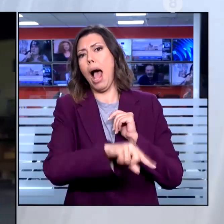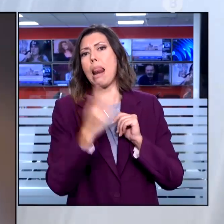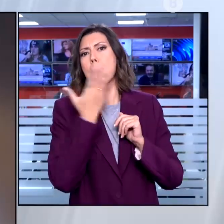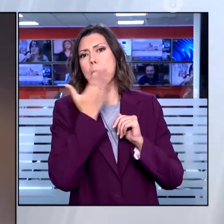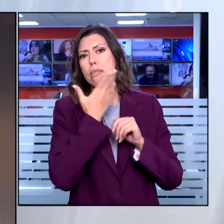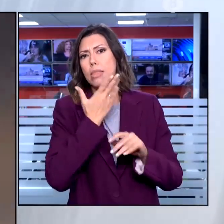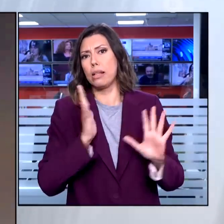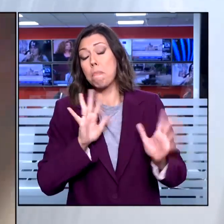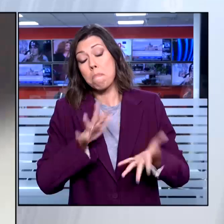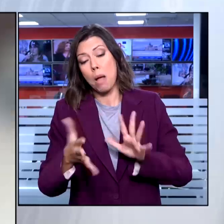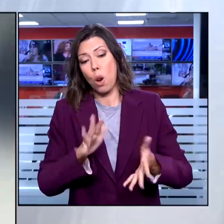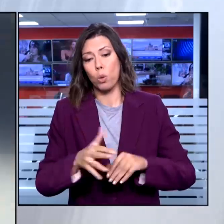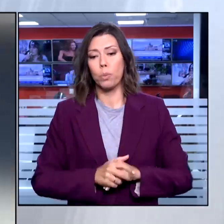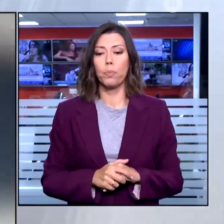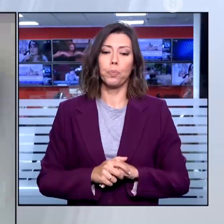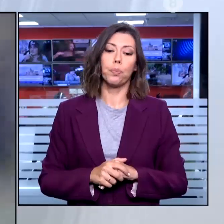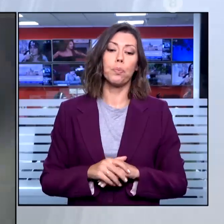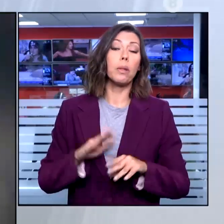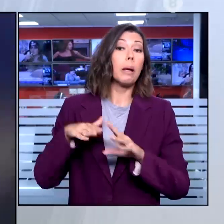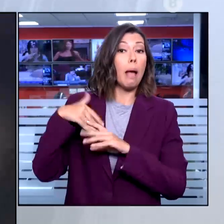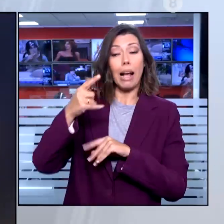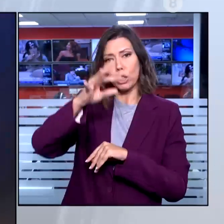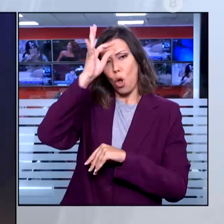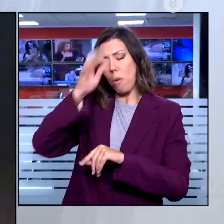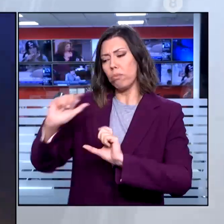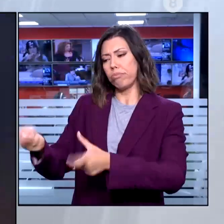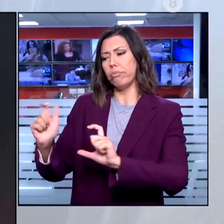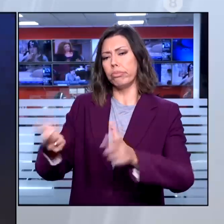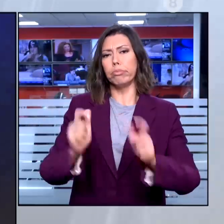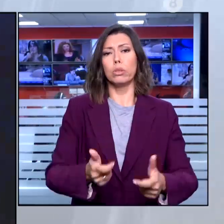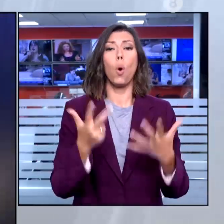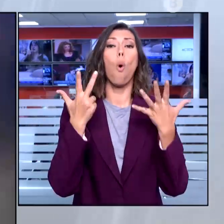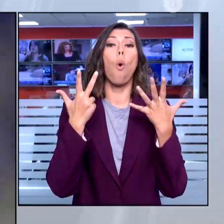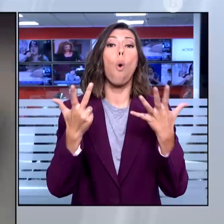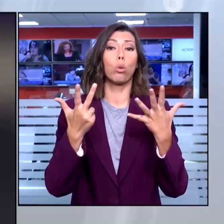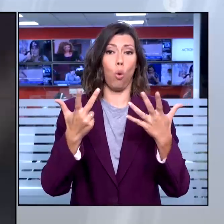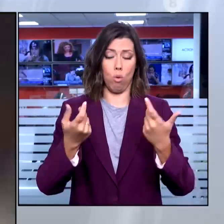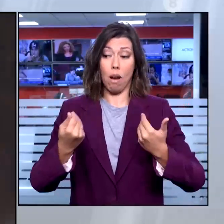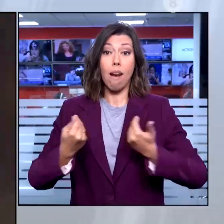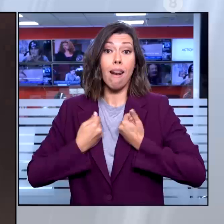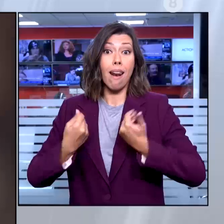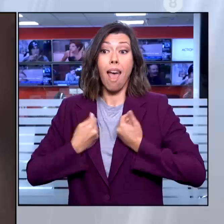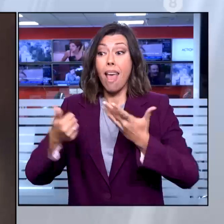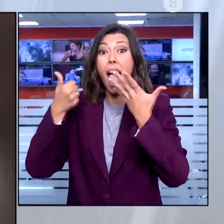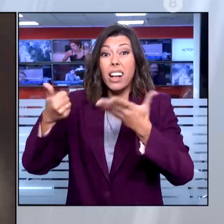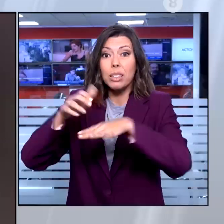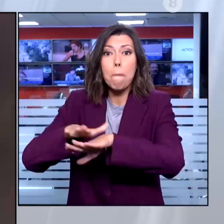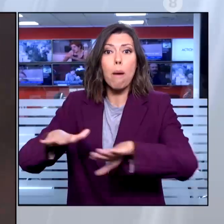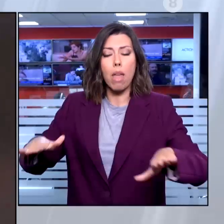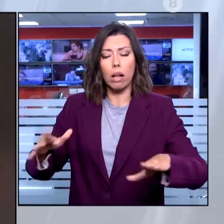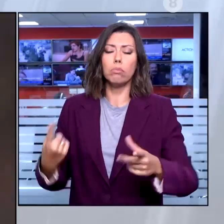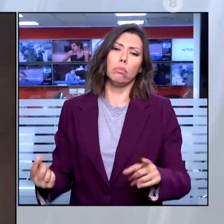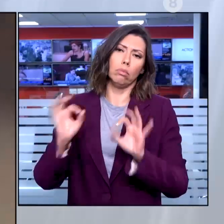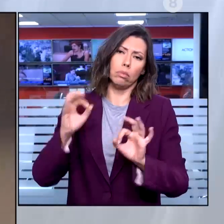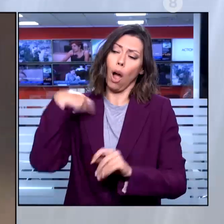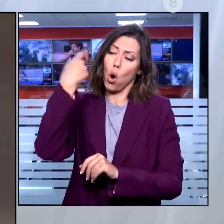ΕΠΑΛ. Λίγο αργότερα οι αστυνομικοί πέρασαν χειροπέδες σε 8 νεαρούς, 6 από τους οποίους ήταν ανήλικοι. Μαζί συνελήφθησαν και οι γονείς